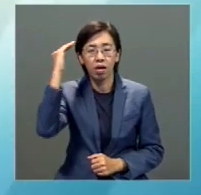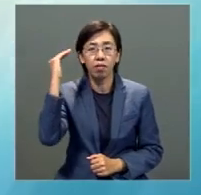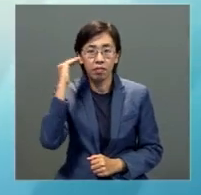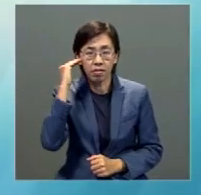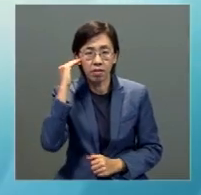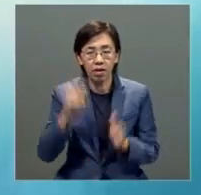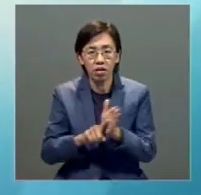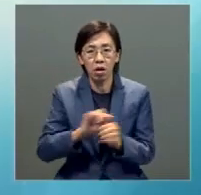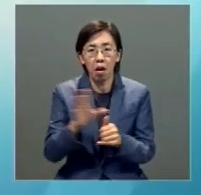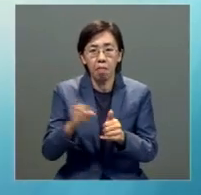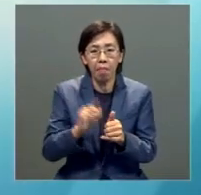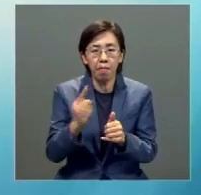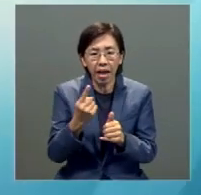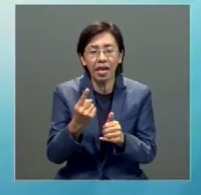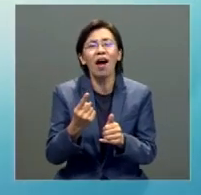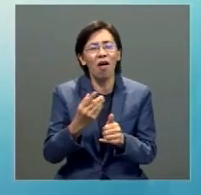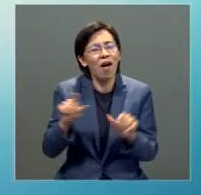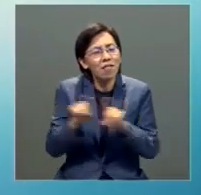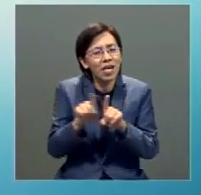รายเท่านั้นส่วนเกาหลีนะครับมีรายใหม่เพิ่ม2